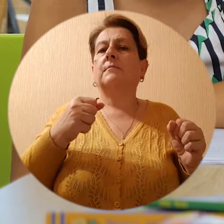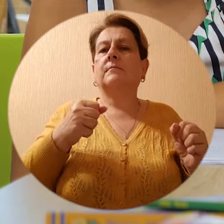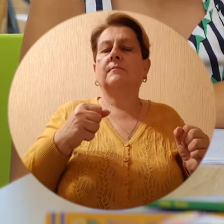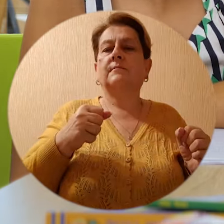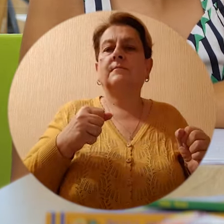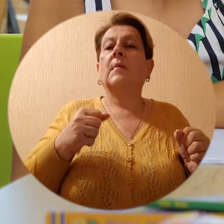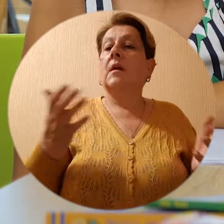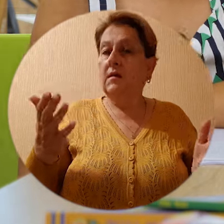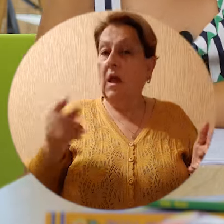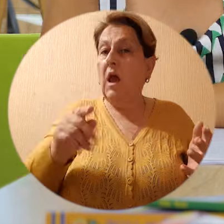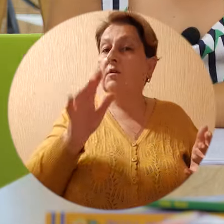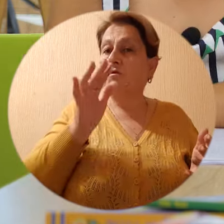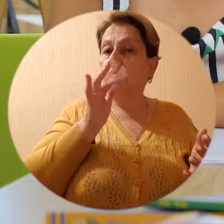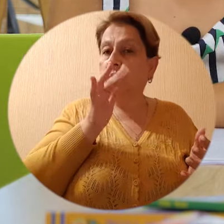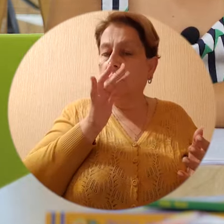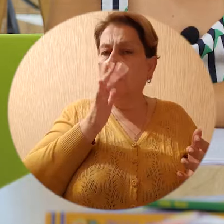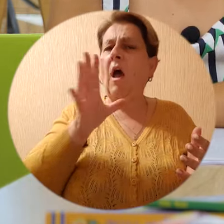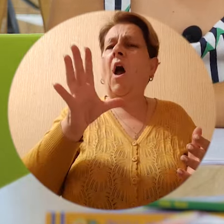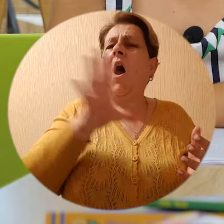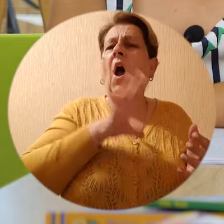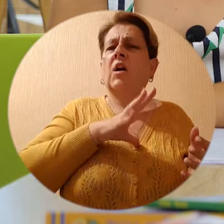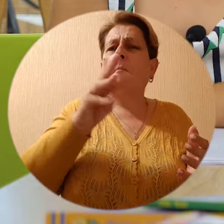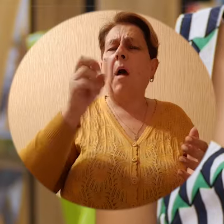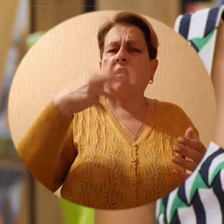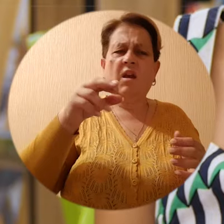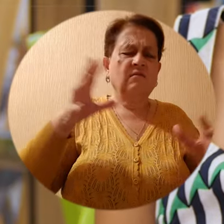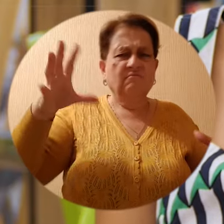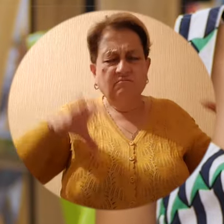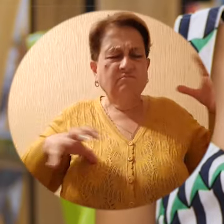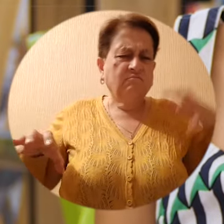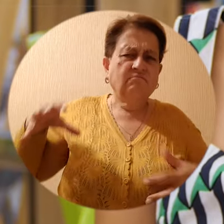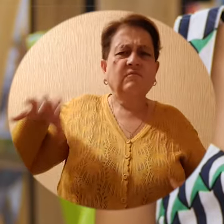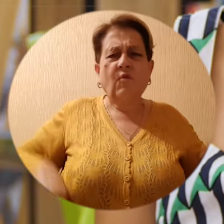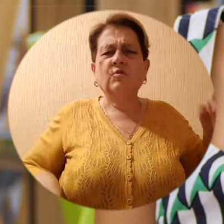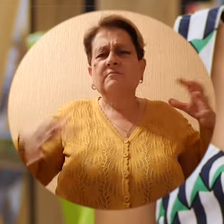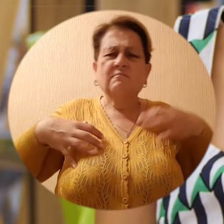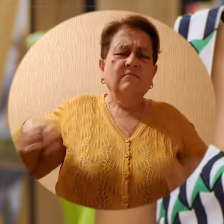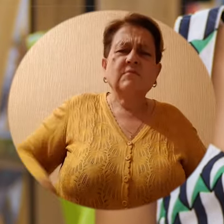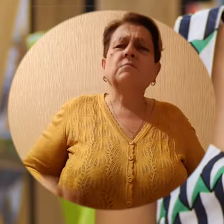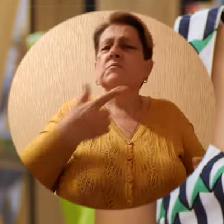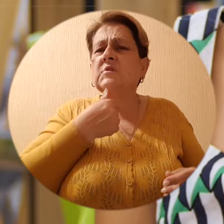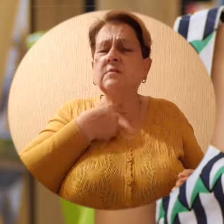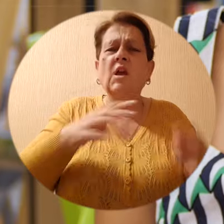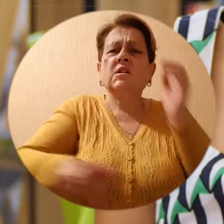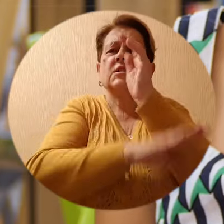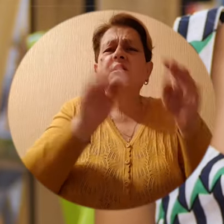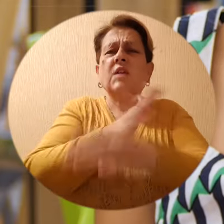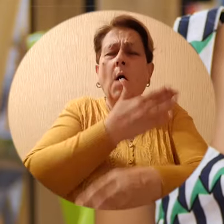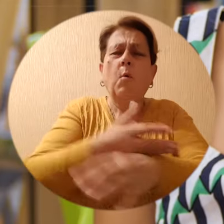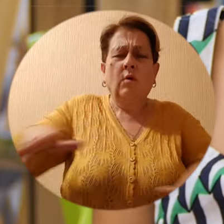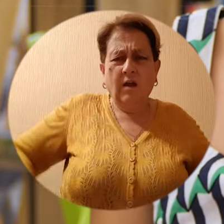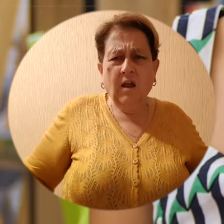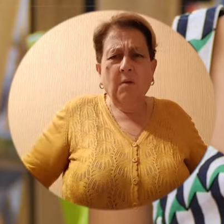կխլեմ։ Իսկ այդ ժամանակ ագահ Մաթեյը ջվալներն ու կողովները լցնում էր ոսկով, սապոգներն